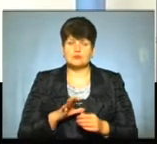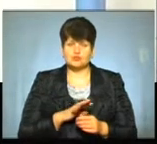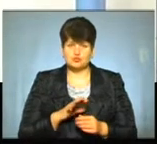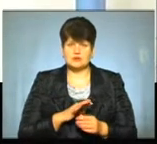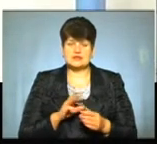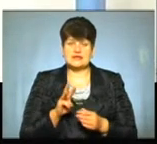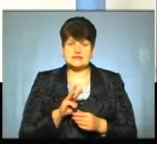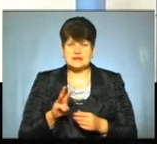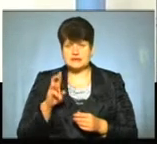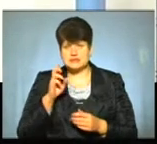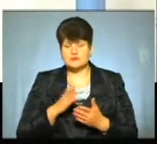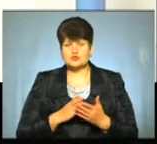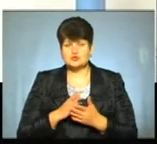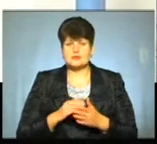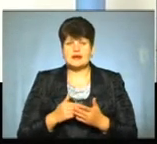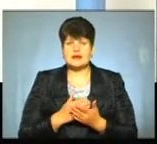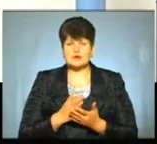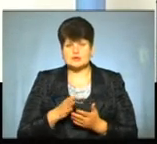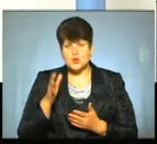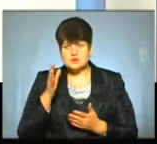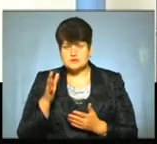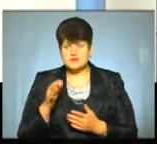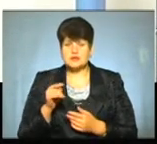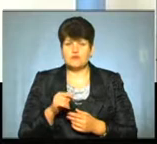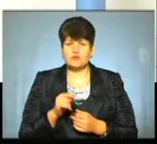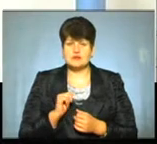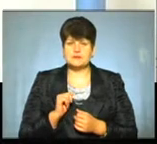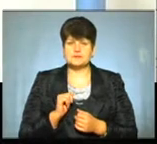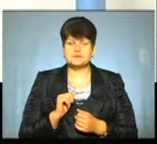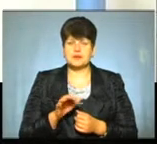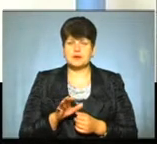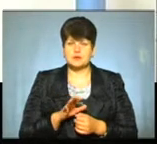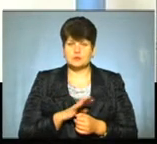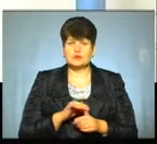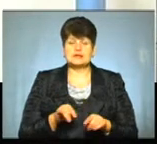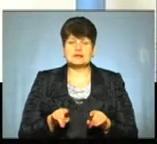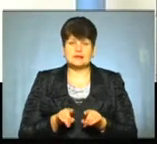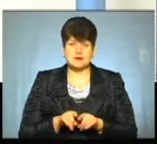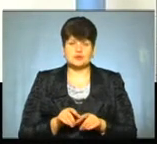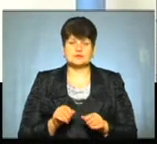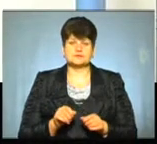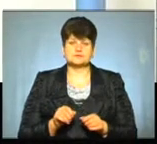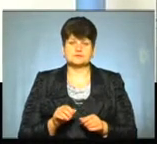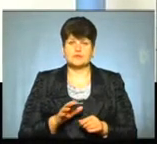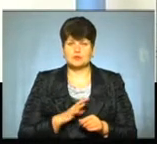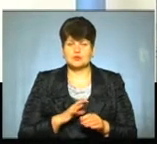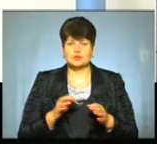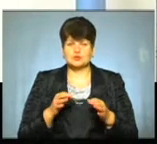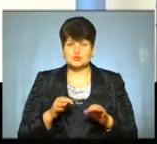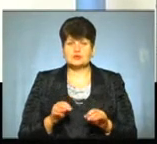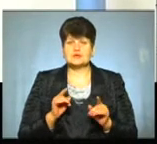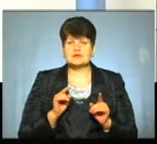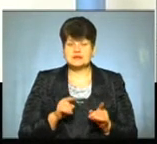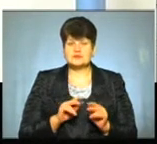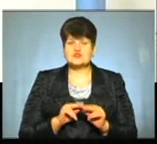були на сайті Державної служби якості освіти. Вони були також, вони були доступні,